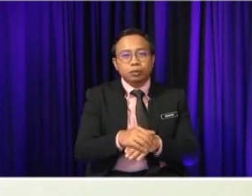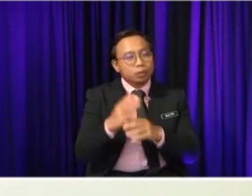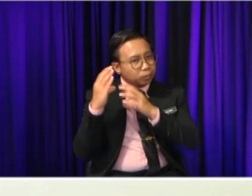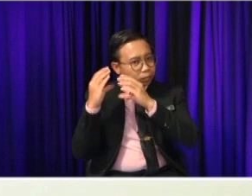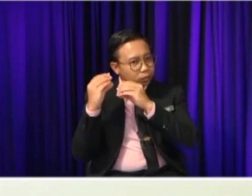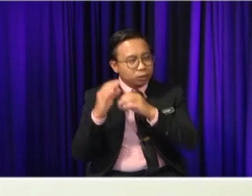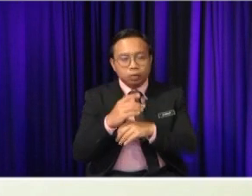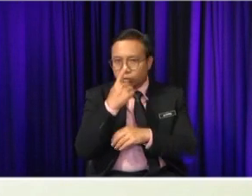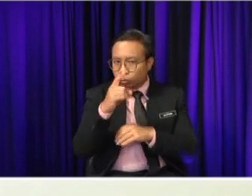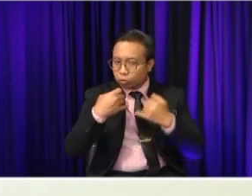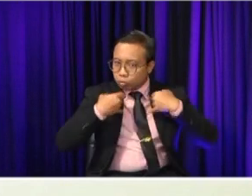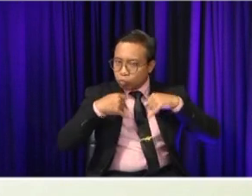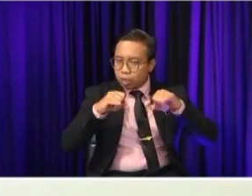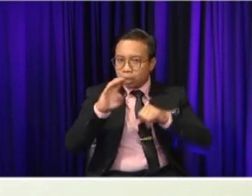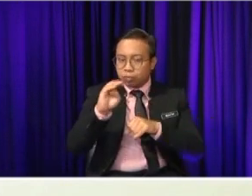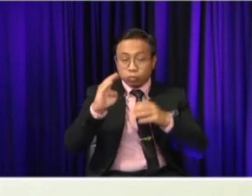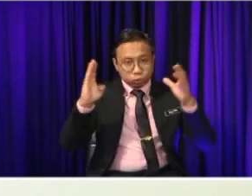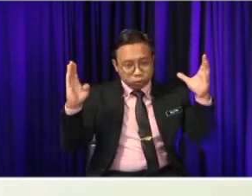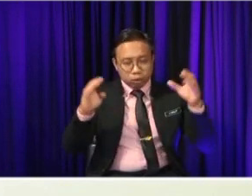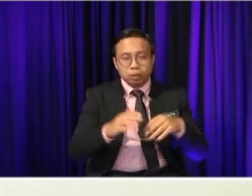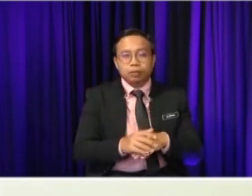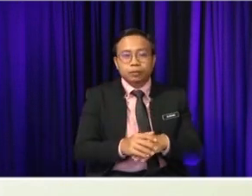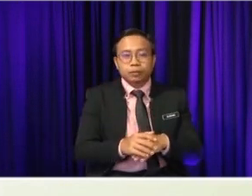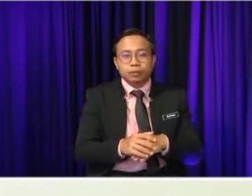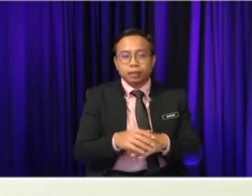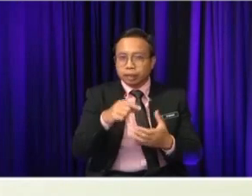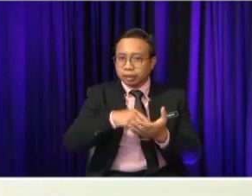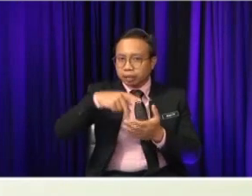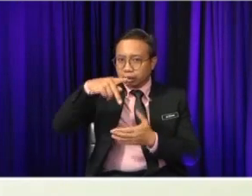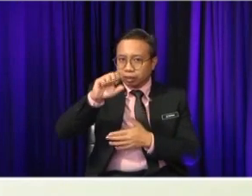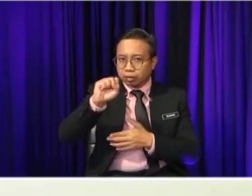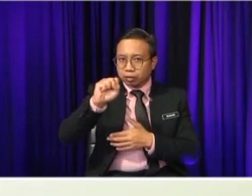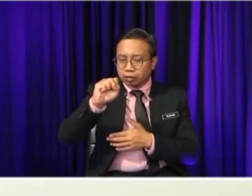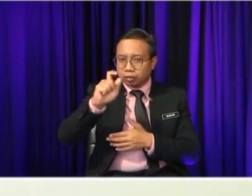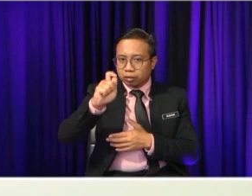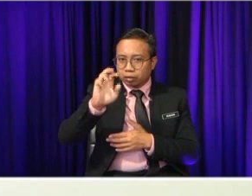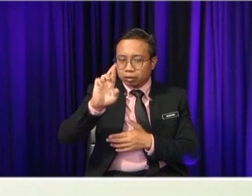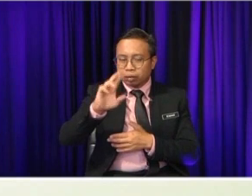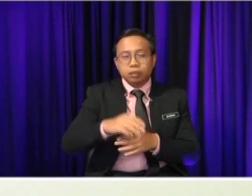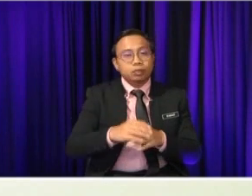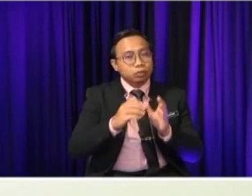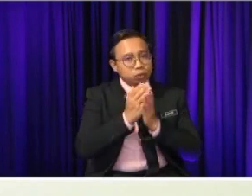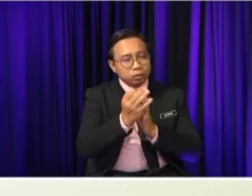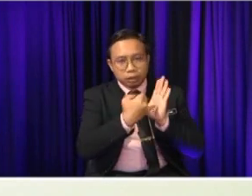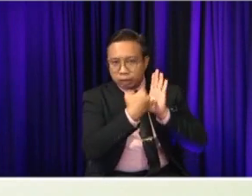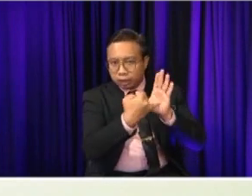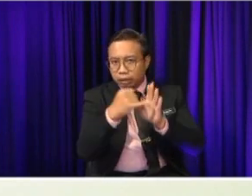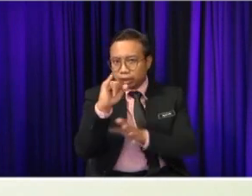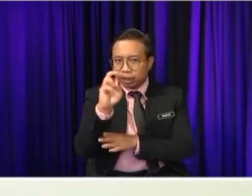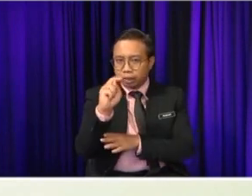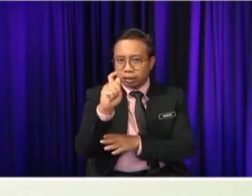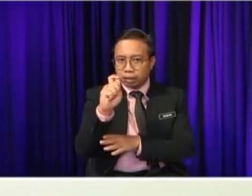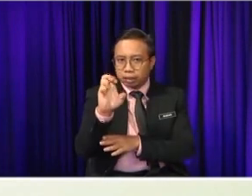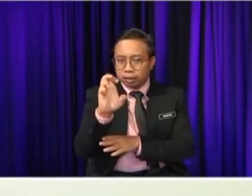untuk jualan Mega pameran kaniba ini poste yang seterusnya iklan intelektif ya nih yang baru oke